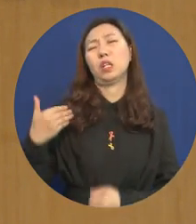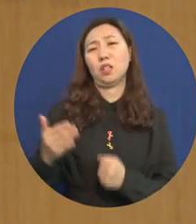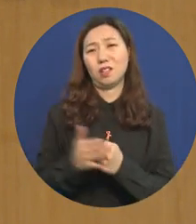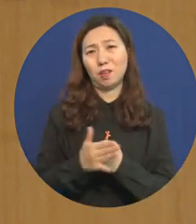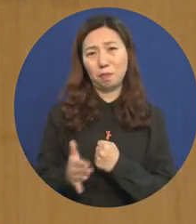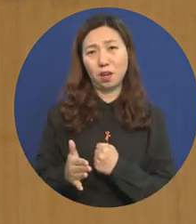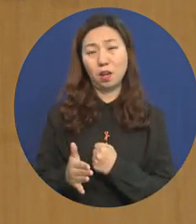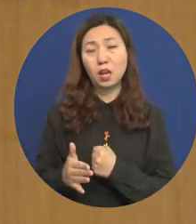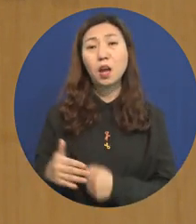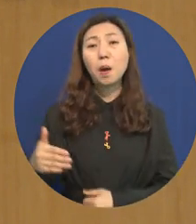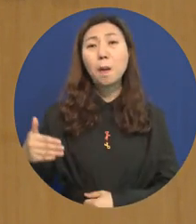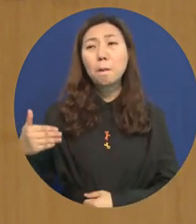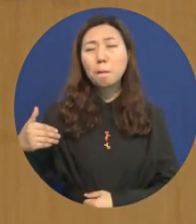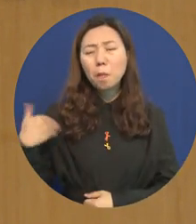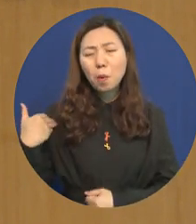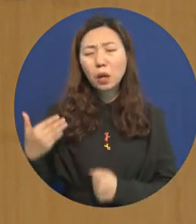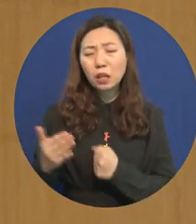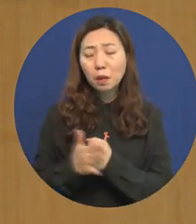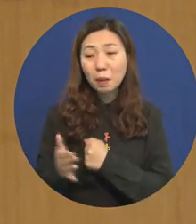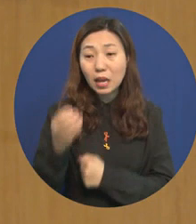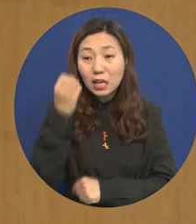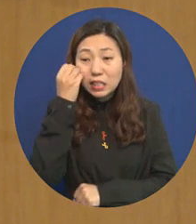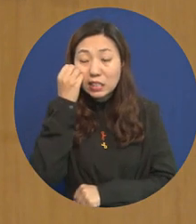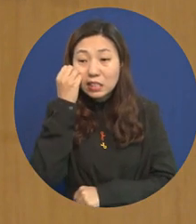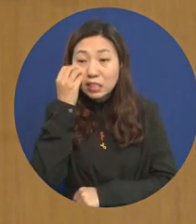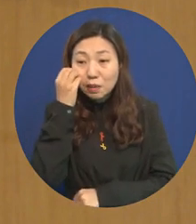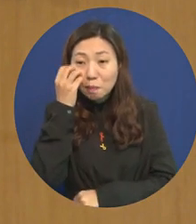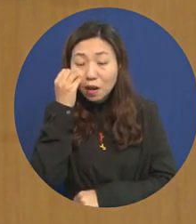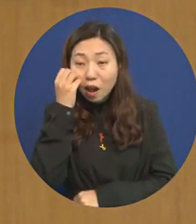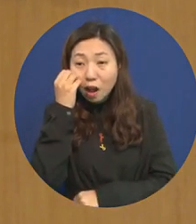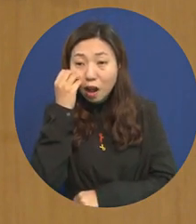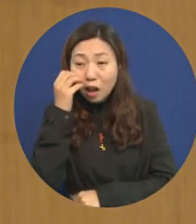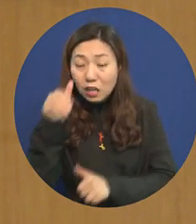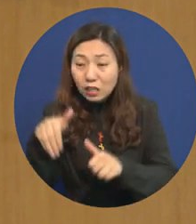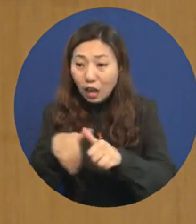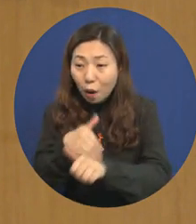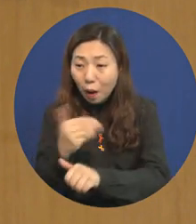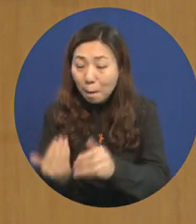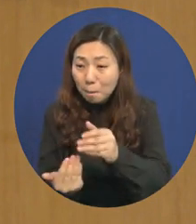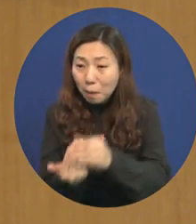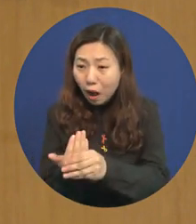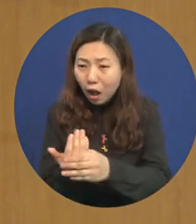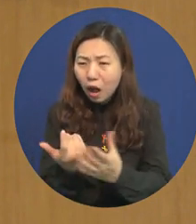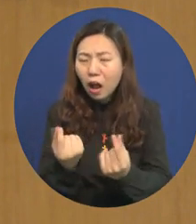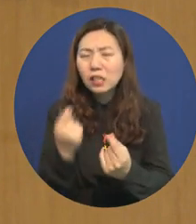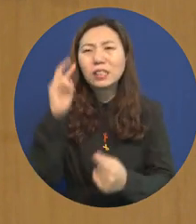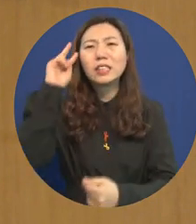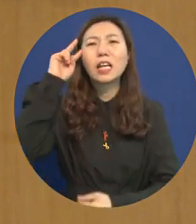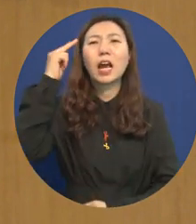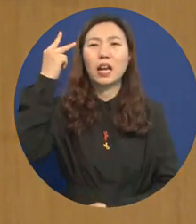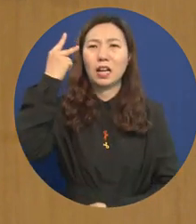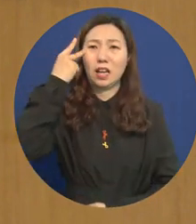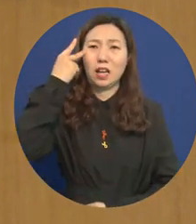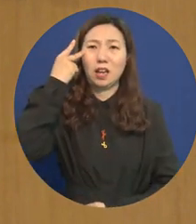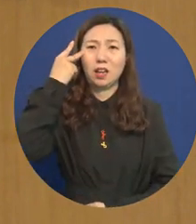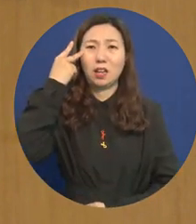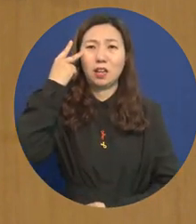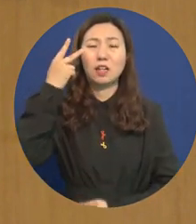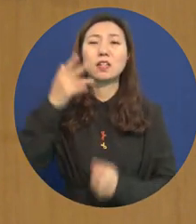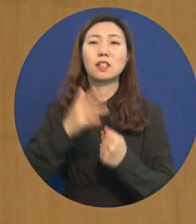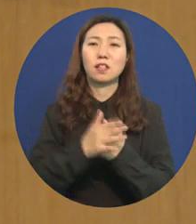또 무지로 인해서 신비한 현상이 일어난 같은 착각을 일으키게 된다.